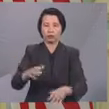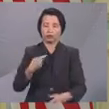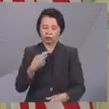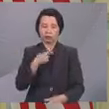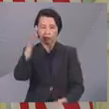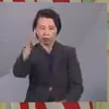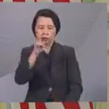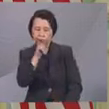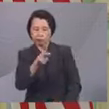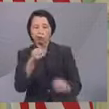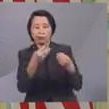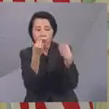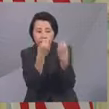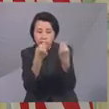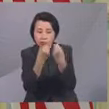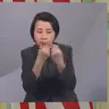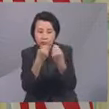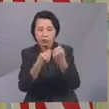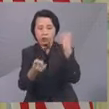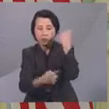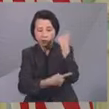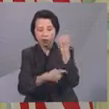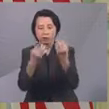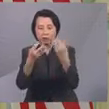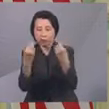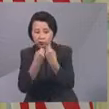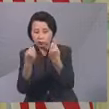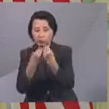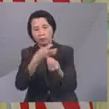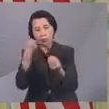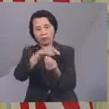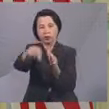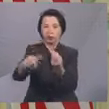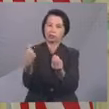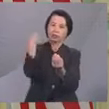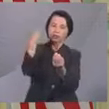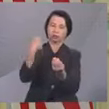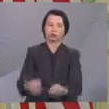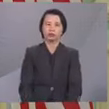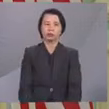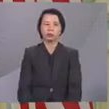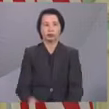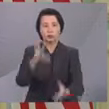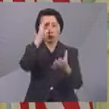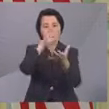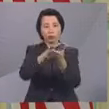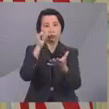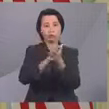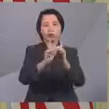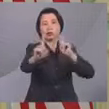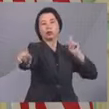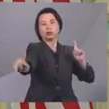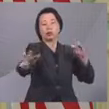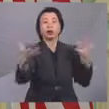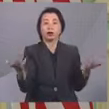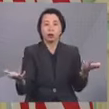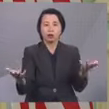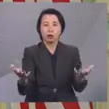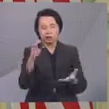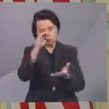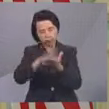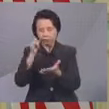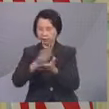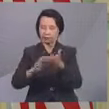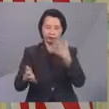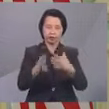tengoklah berapa jumlah yang kena kompaun dan sebagainya. Suami isteri, tak kira suami isteri ke siapa